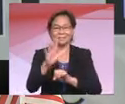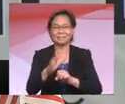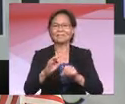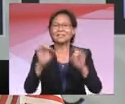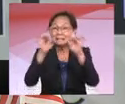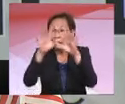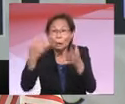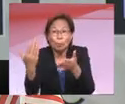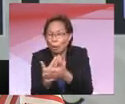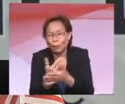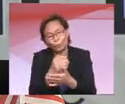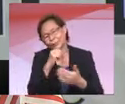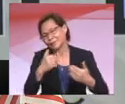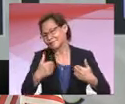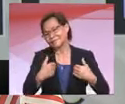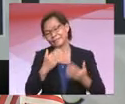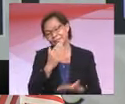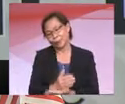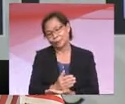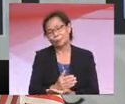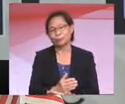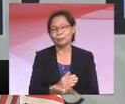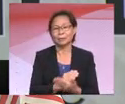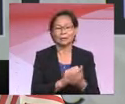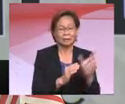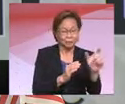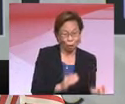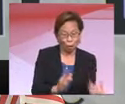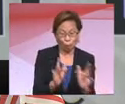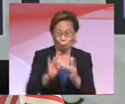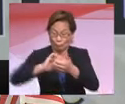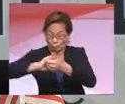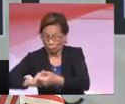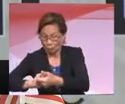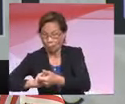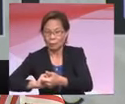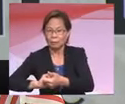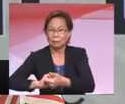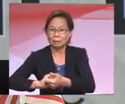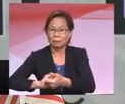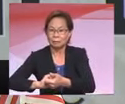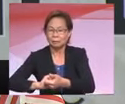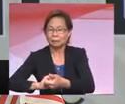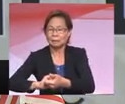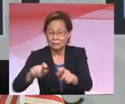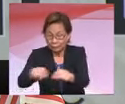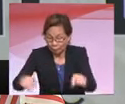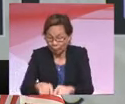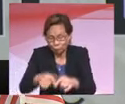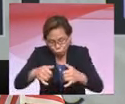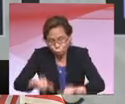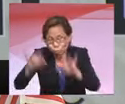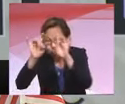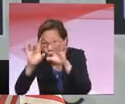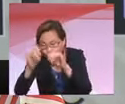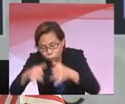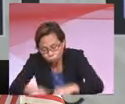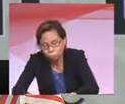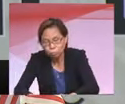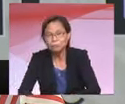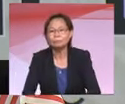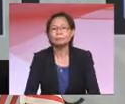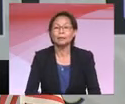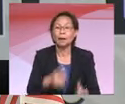baru dilaksanakan. Saringan kontak rapat dan aktiviti di lapangan akan diteruskan. Situasi semasa kluster